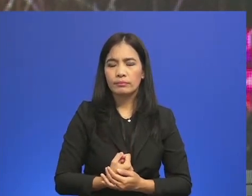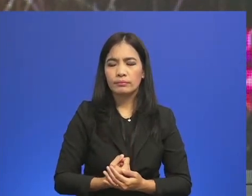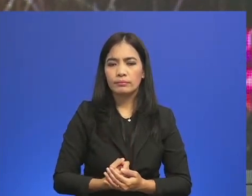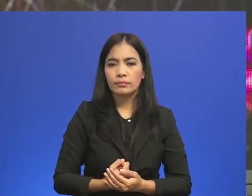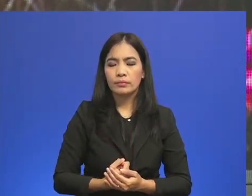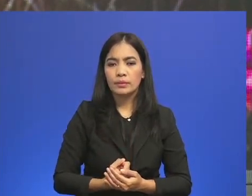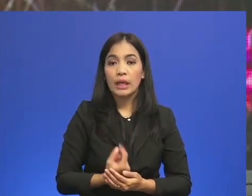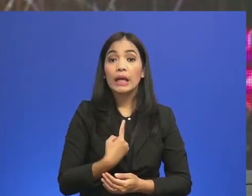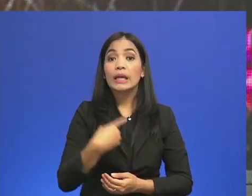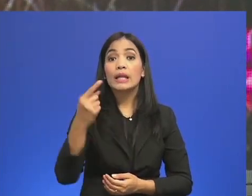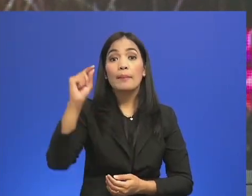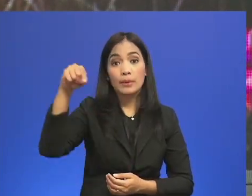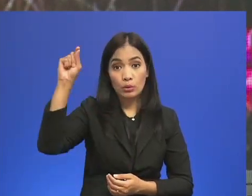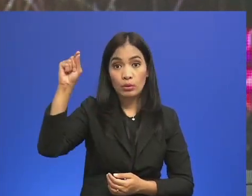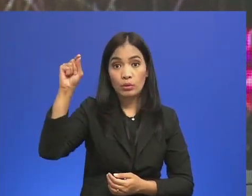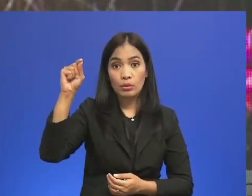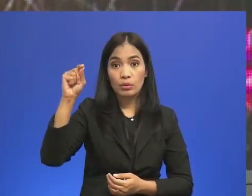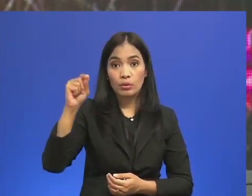Kita memang